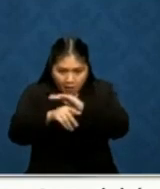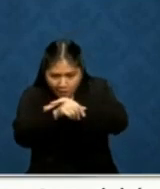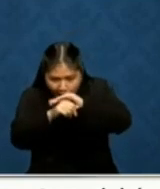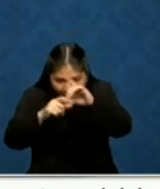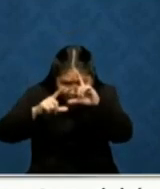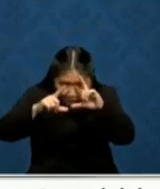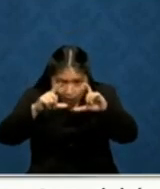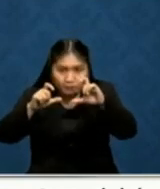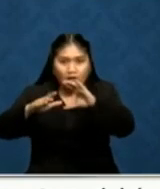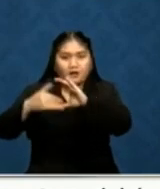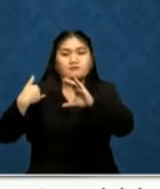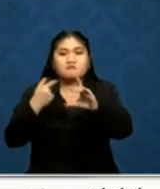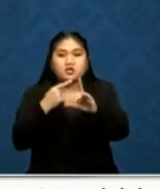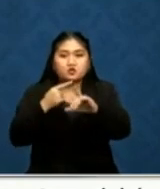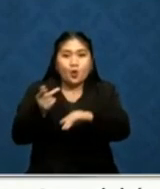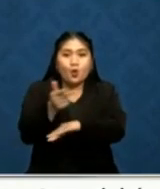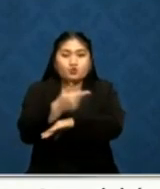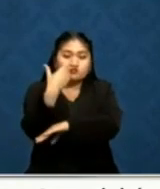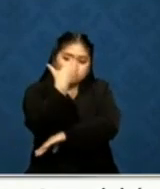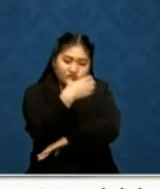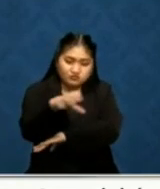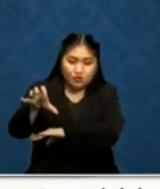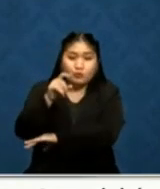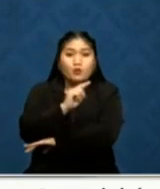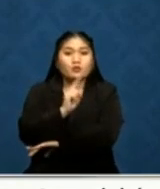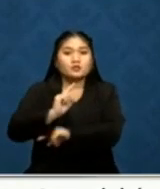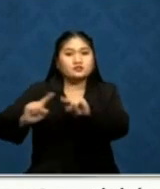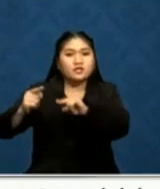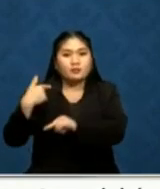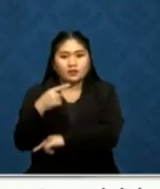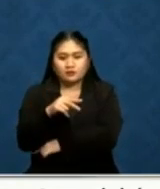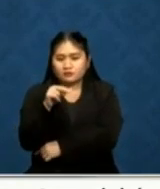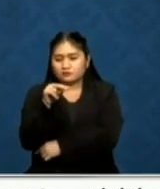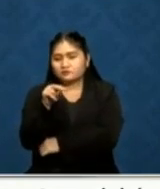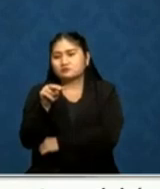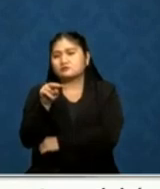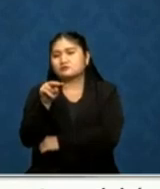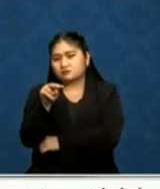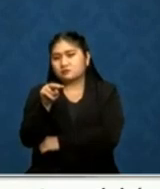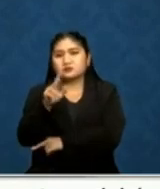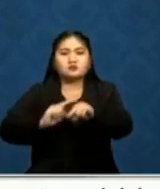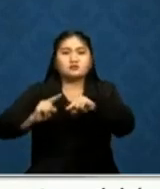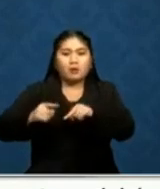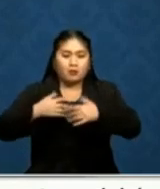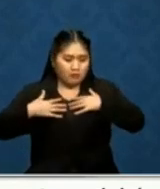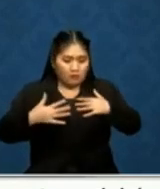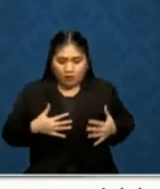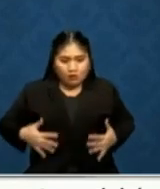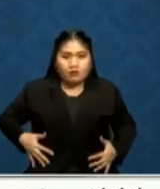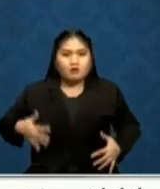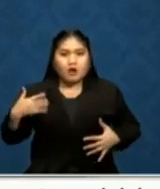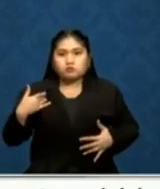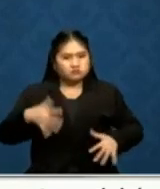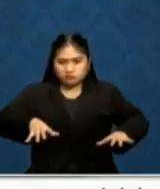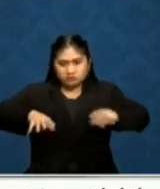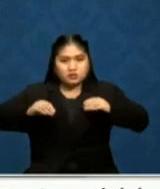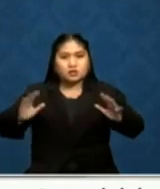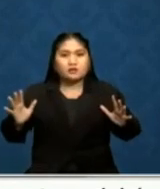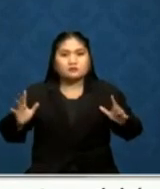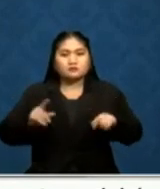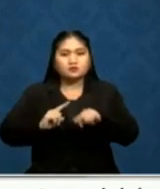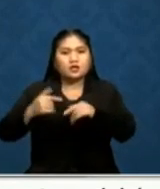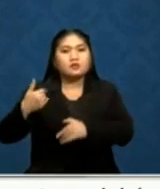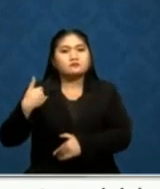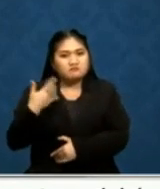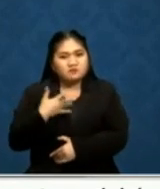การถูกวิจารณ์ทางเพศในสื่อโซเชียลมีเดียการคุกคามด้วยสายตาการถูกลูบคลำเนื้อตัวโดยที่เหยื่อไม่ยินยอมส่งผล